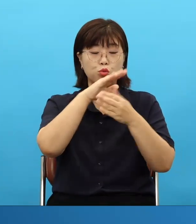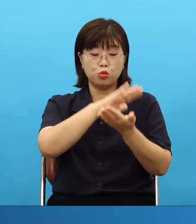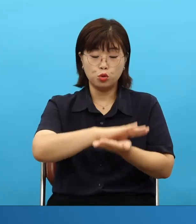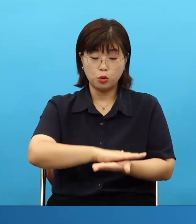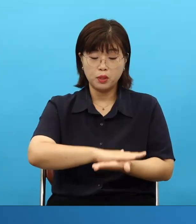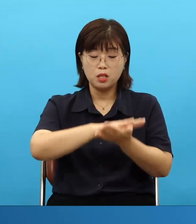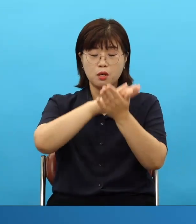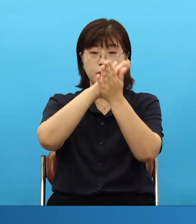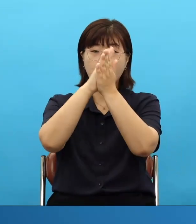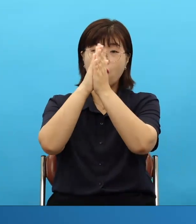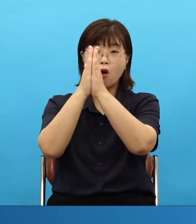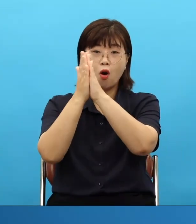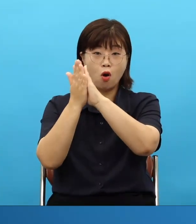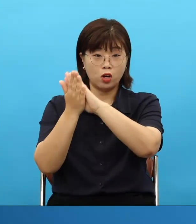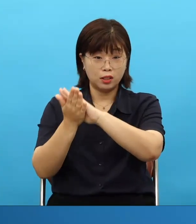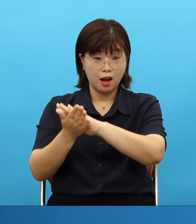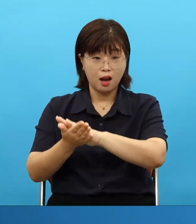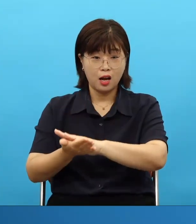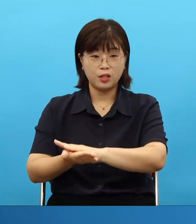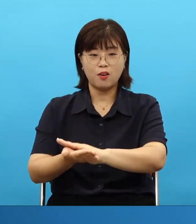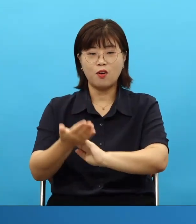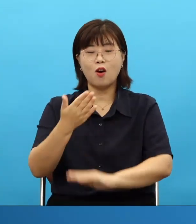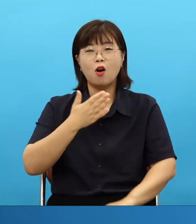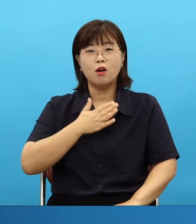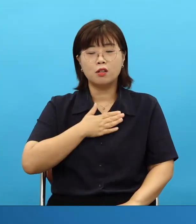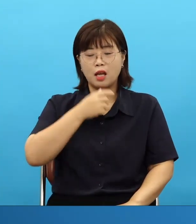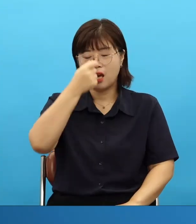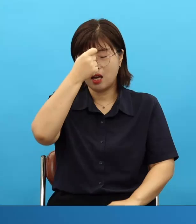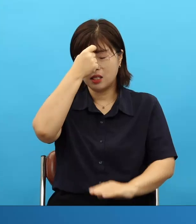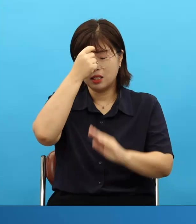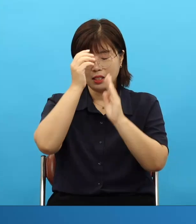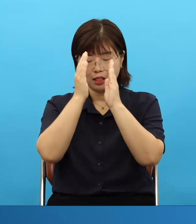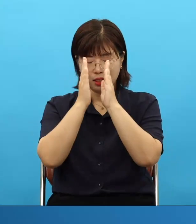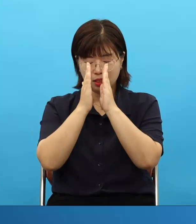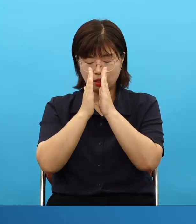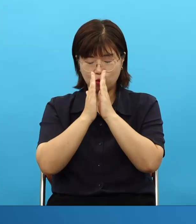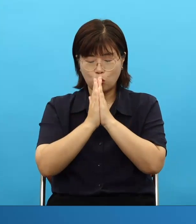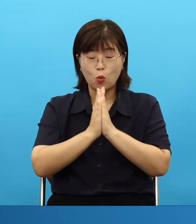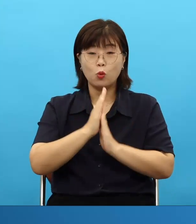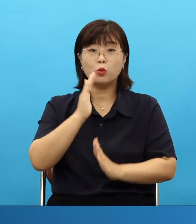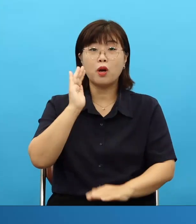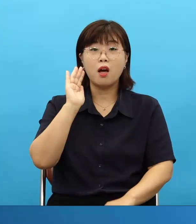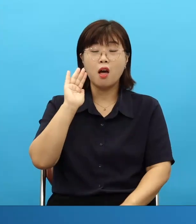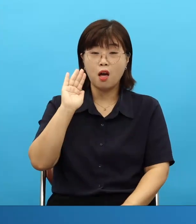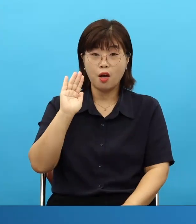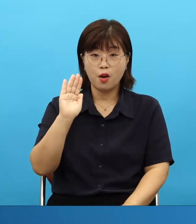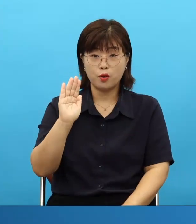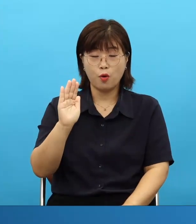두려움이 변하여 내 기도